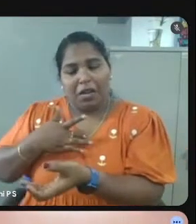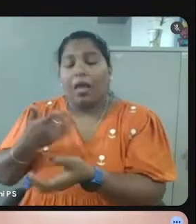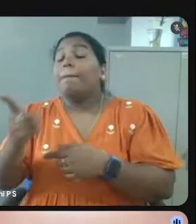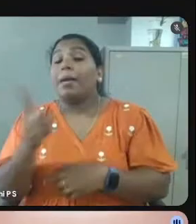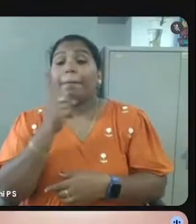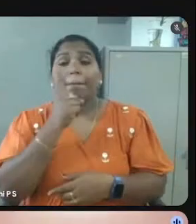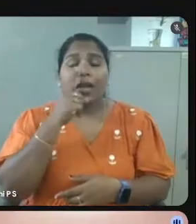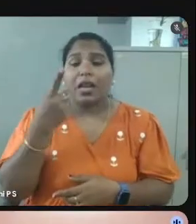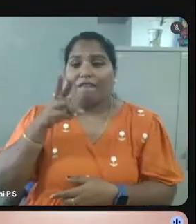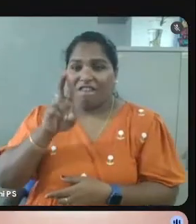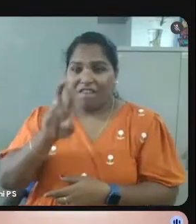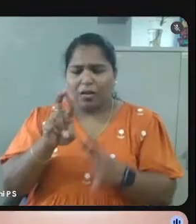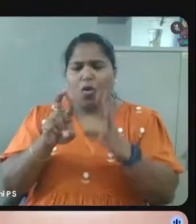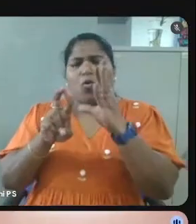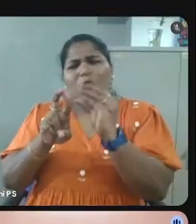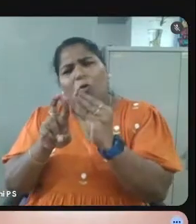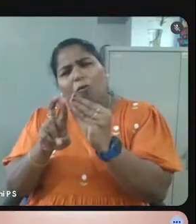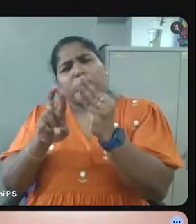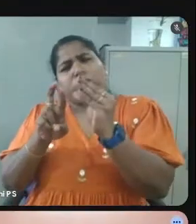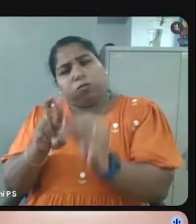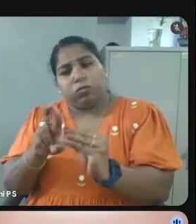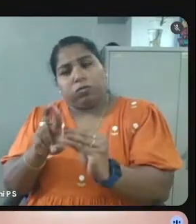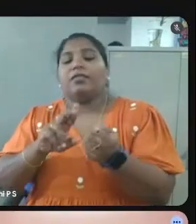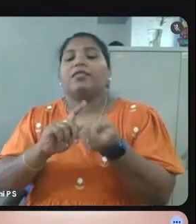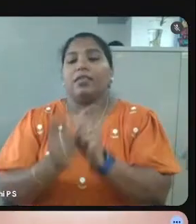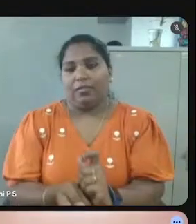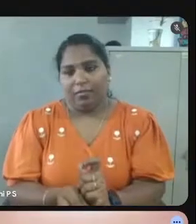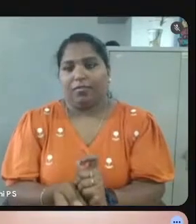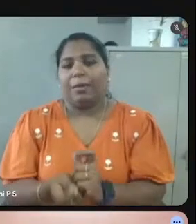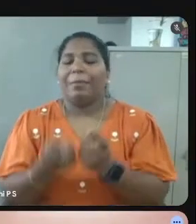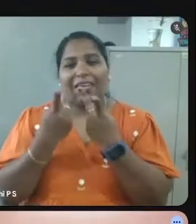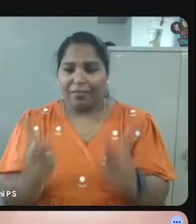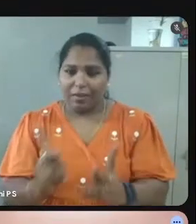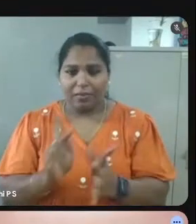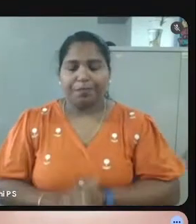വിരിയും. ഇതാണ് പ്ലാറ്റോ സ്റ്റേജിൽ നടക്കാനുള്ള കാര്യം.